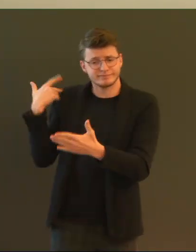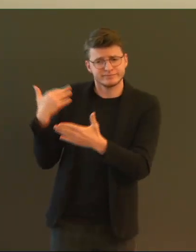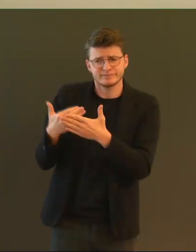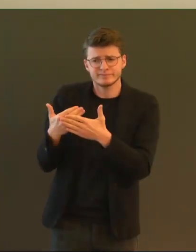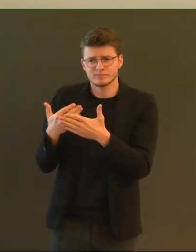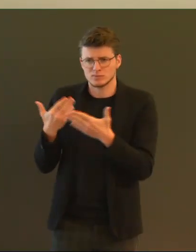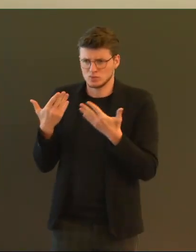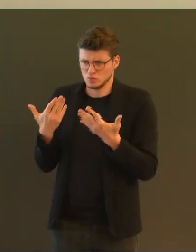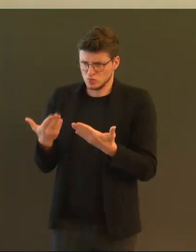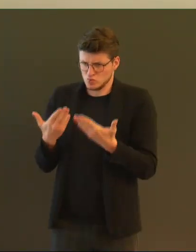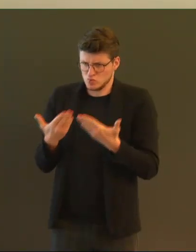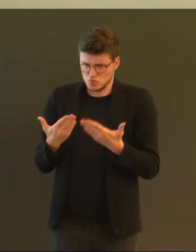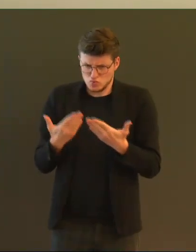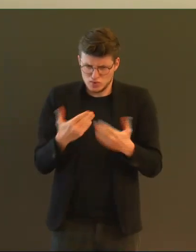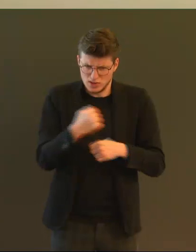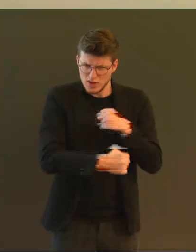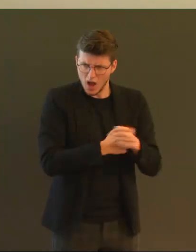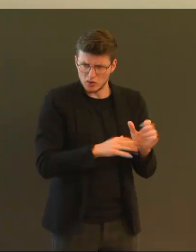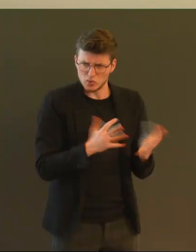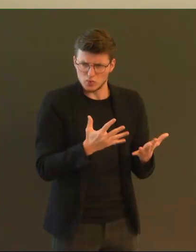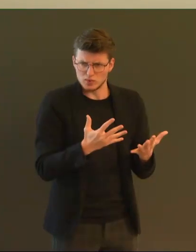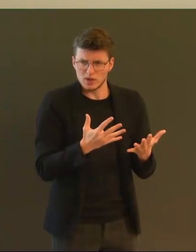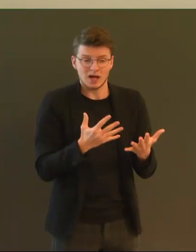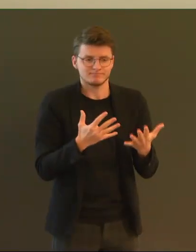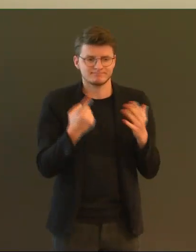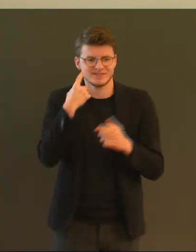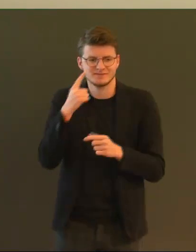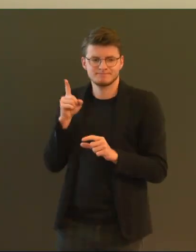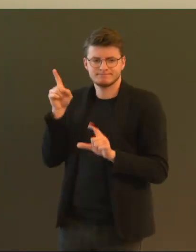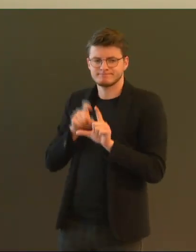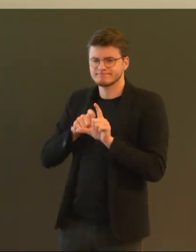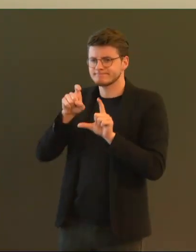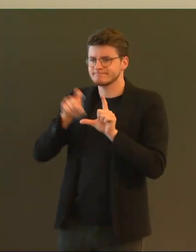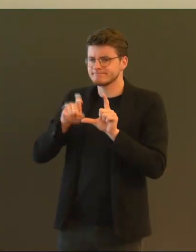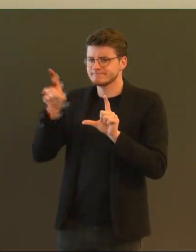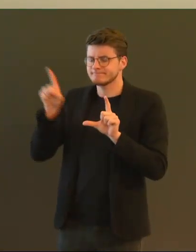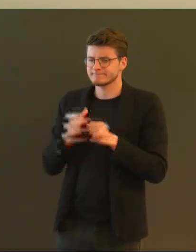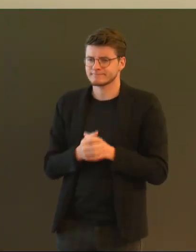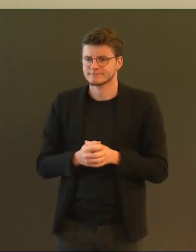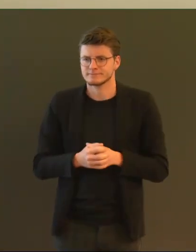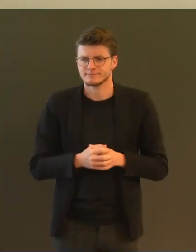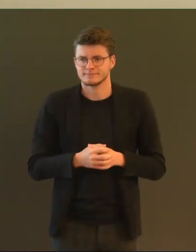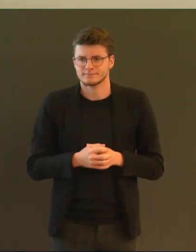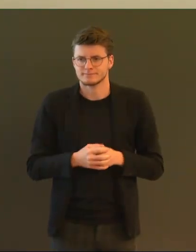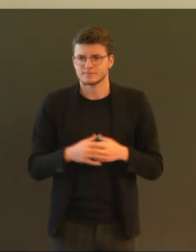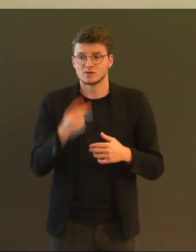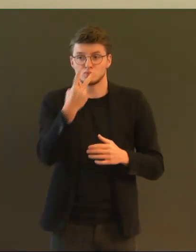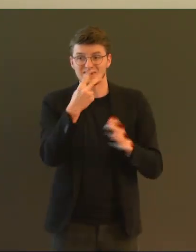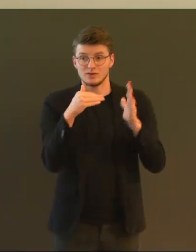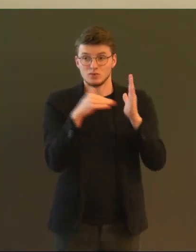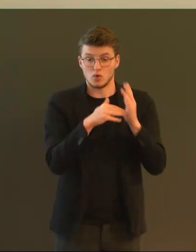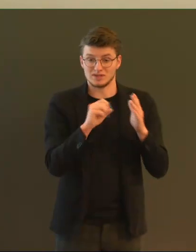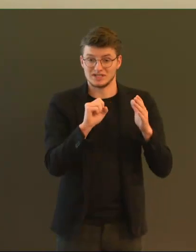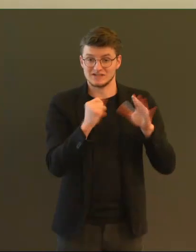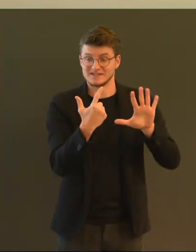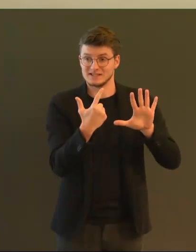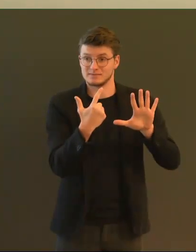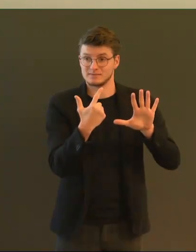ziet u hier het verloop van de sterfte in België sinds 2017.